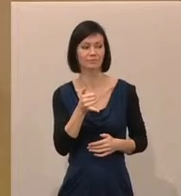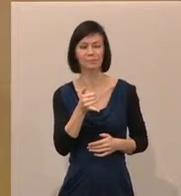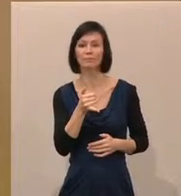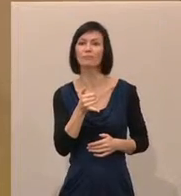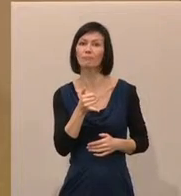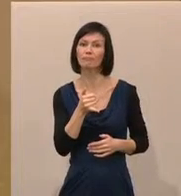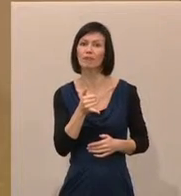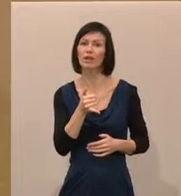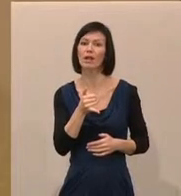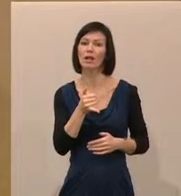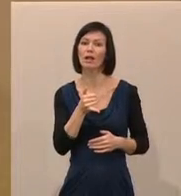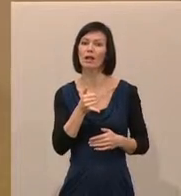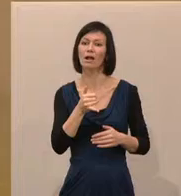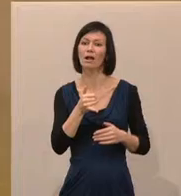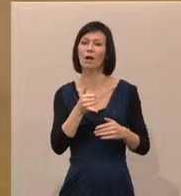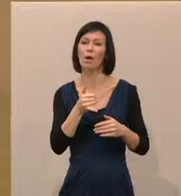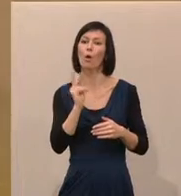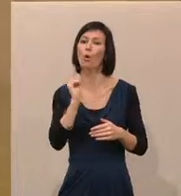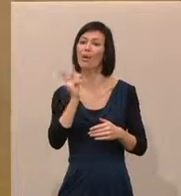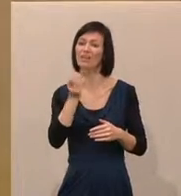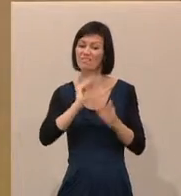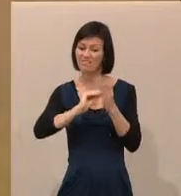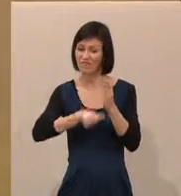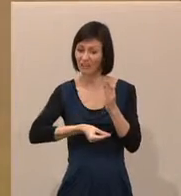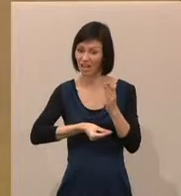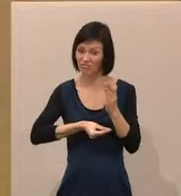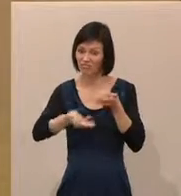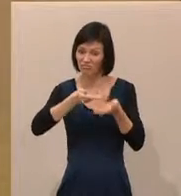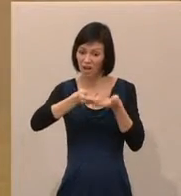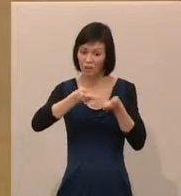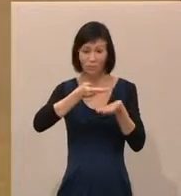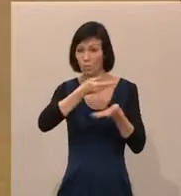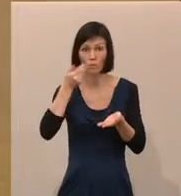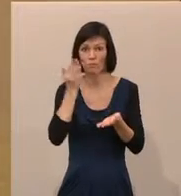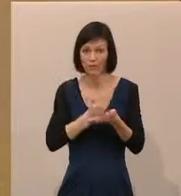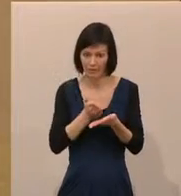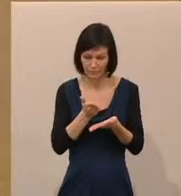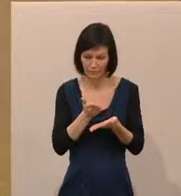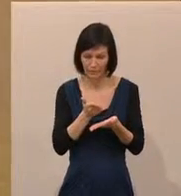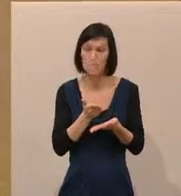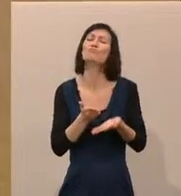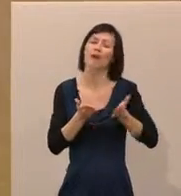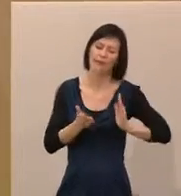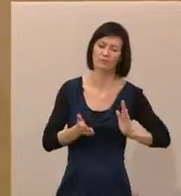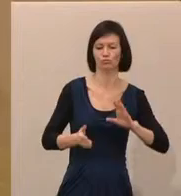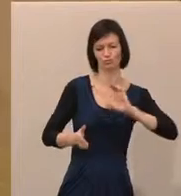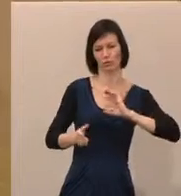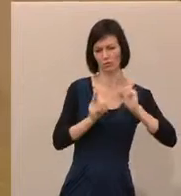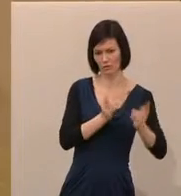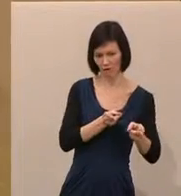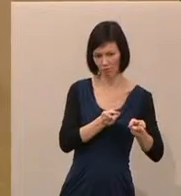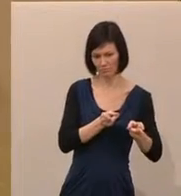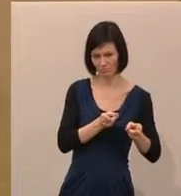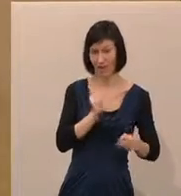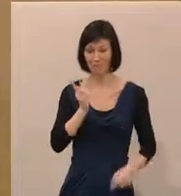die Kollektivvertragsverhandlungen noch nicht zu Ende sind. Ist auf der einen Seite eine Chance, auf der anderen Seite kann ich